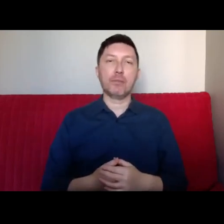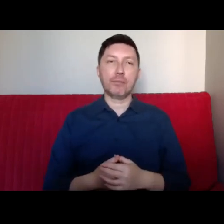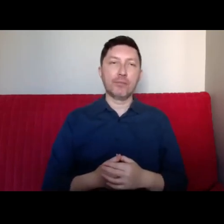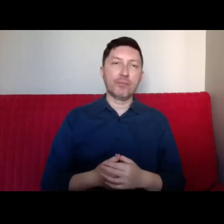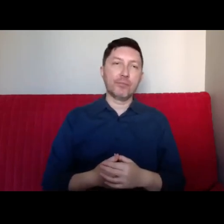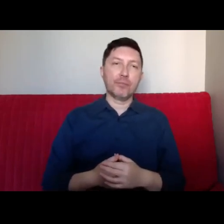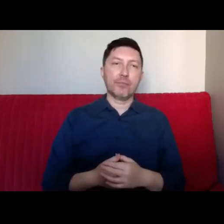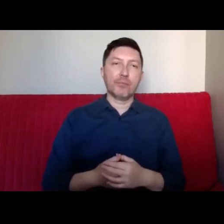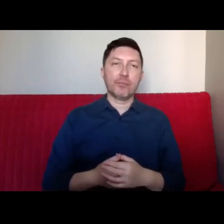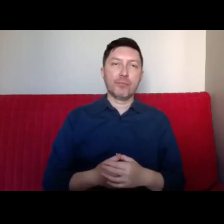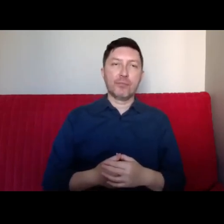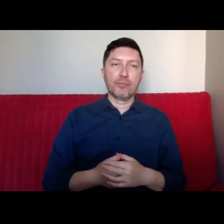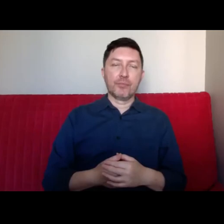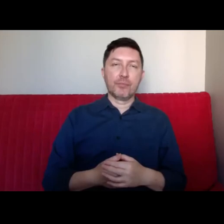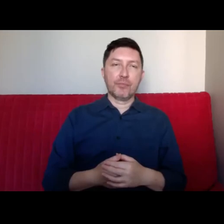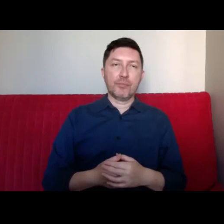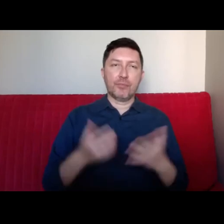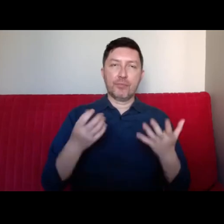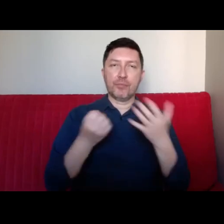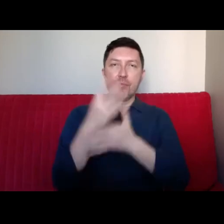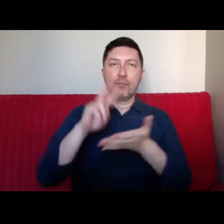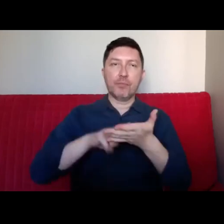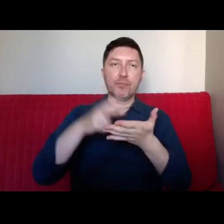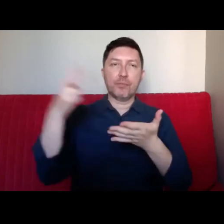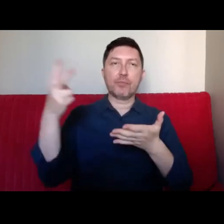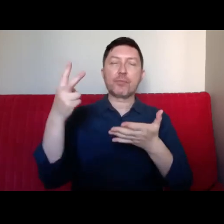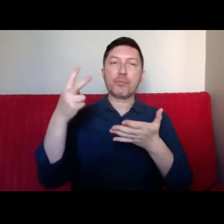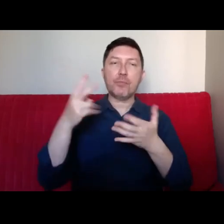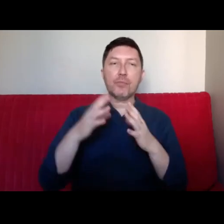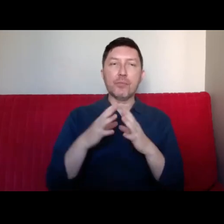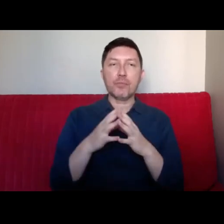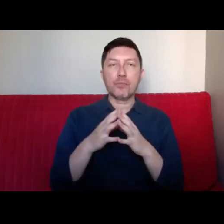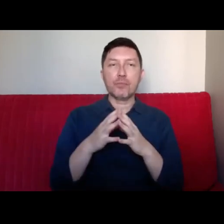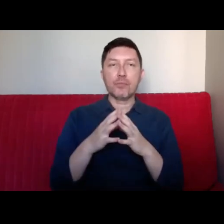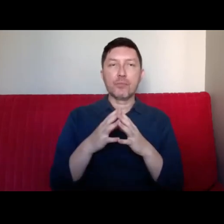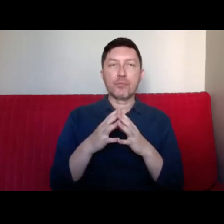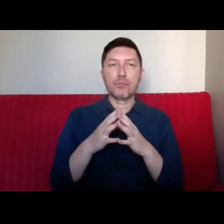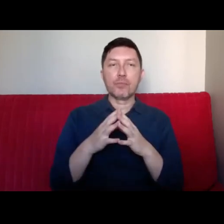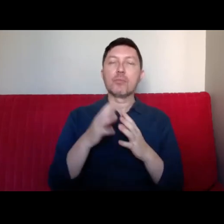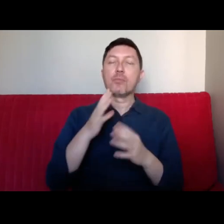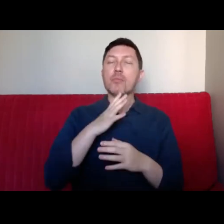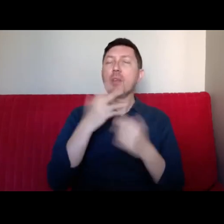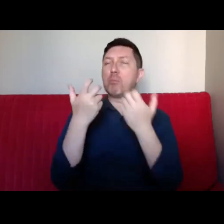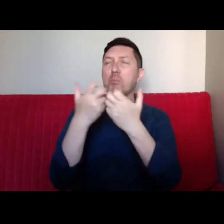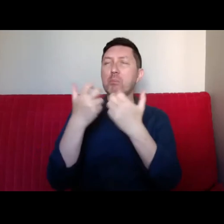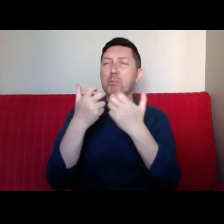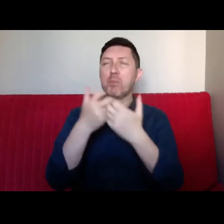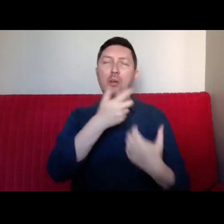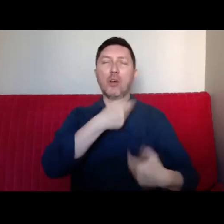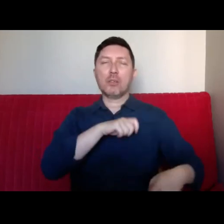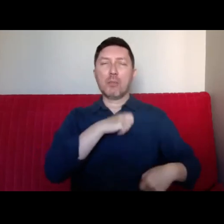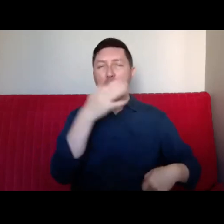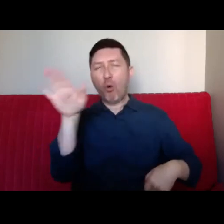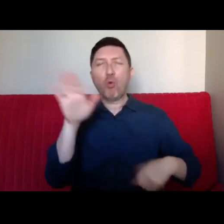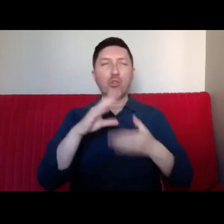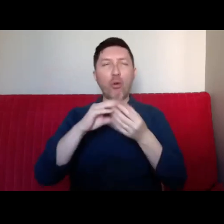du Handi Move Emploi. Il y a aussi les Duo Days. En Espagne, ils ont fait des Handi Cafés. Ça